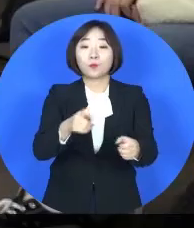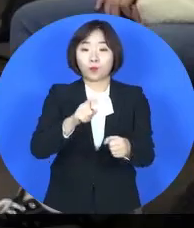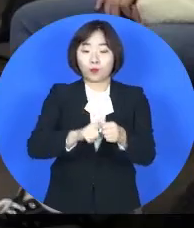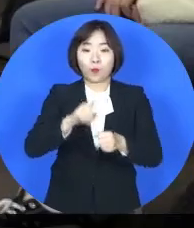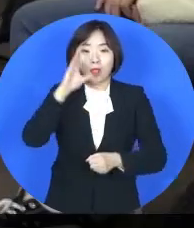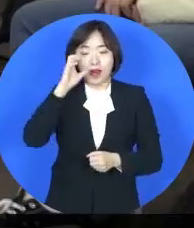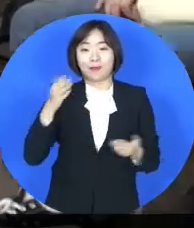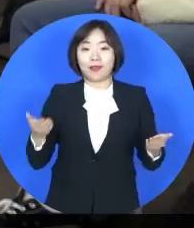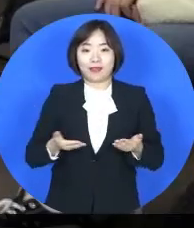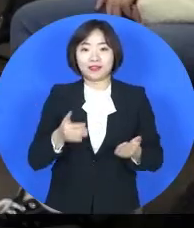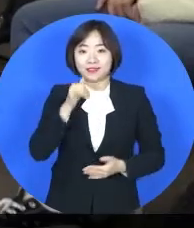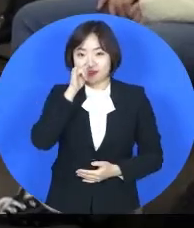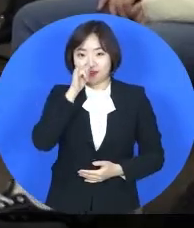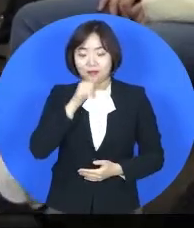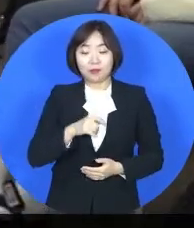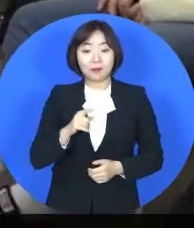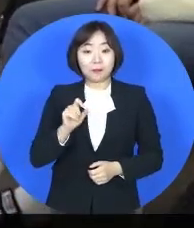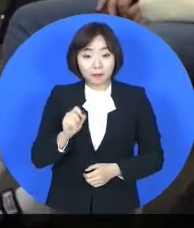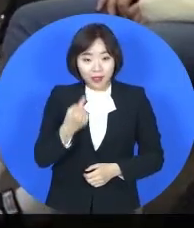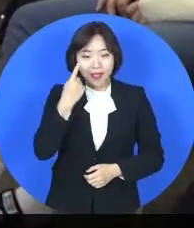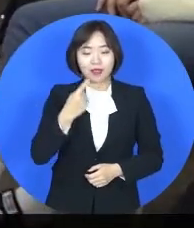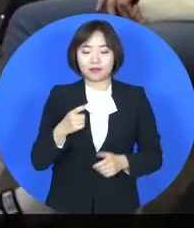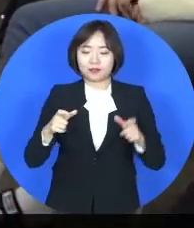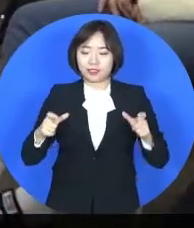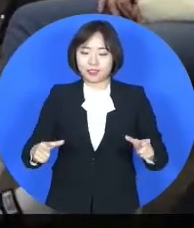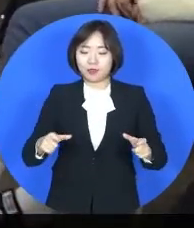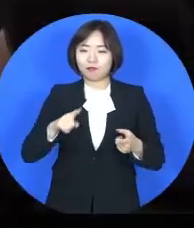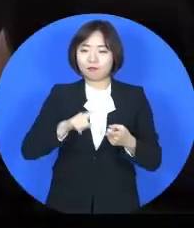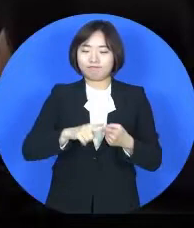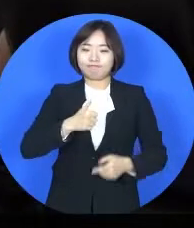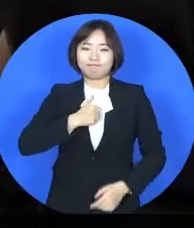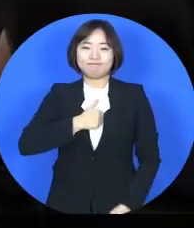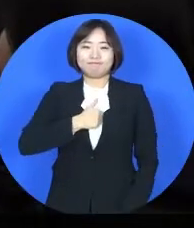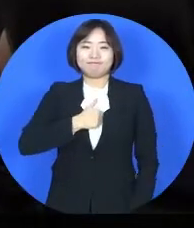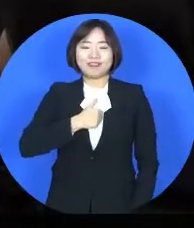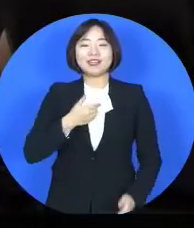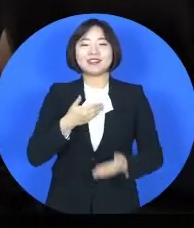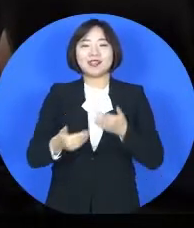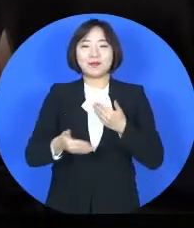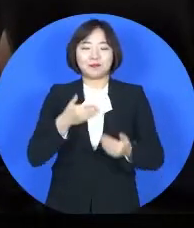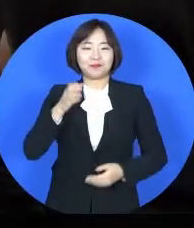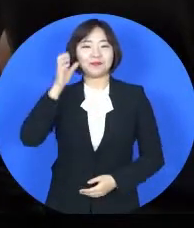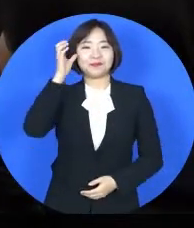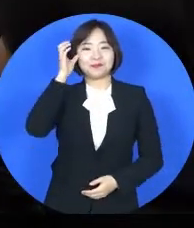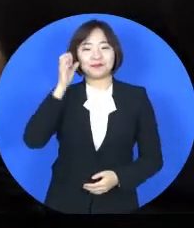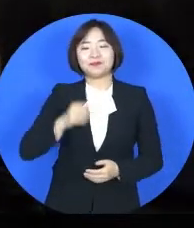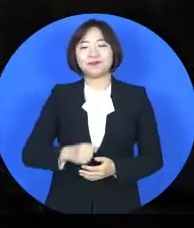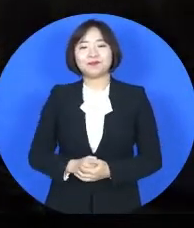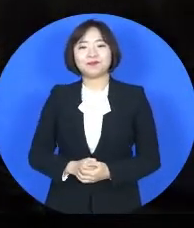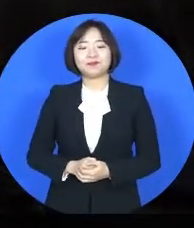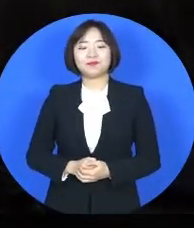있는데요. 천안시는 이를 통해 지역에 대한 자긍심을 키우는 체험의 장이 되길 기대하고 있습니다.